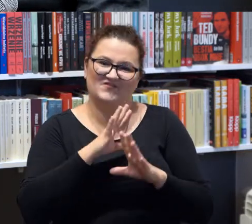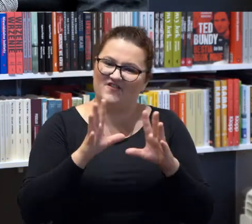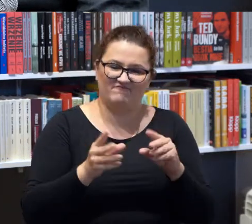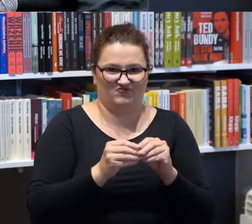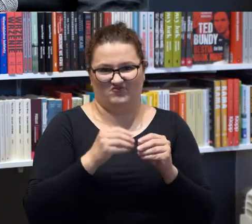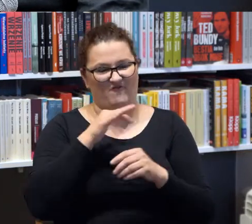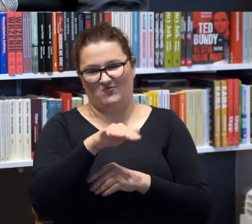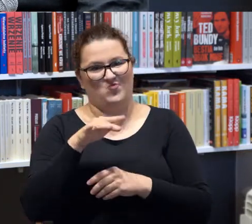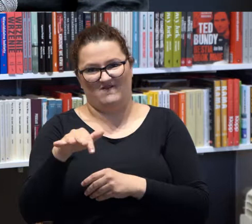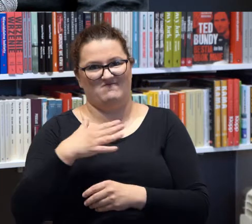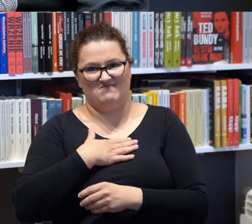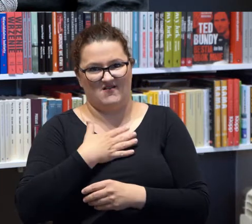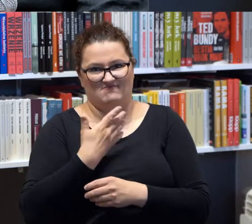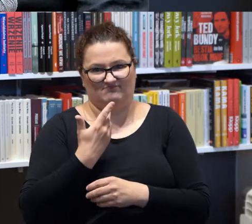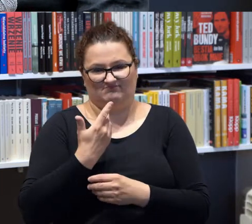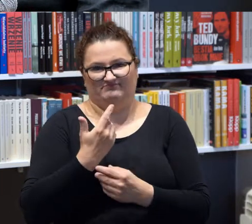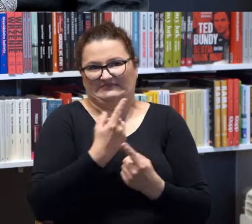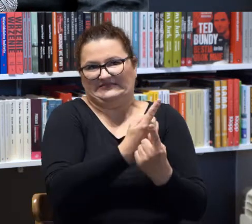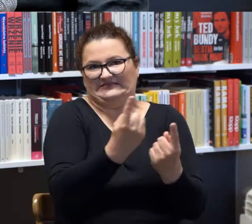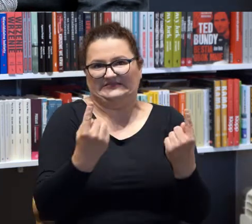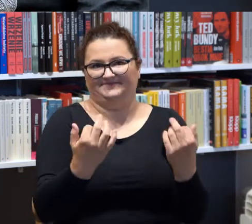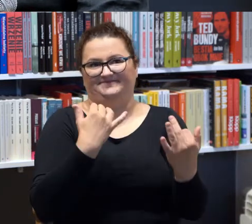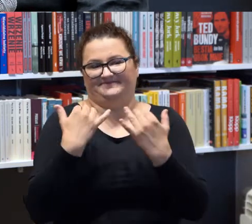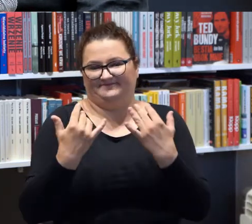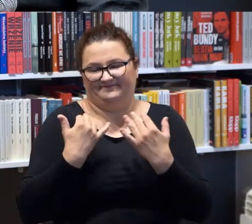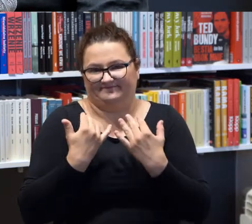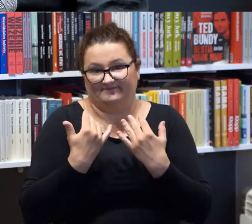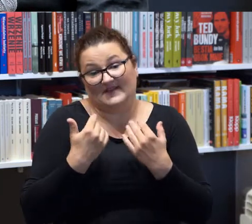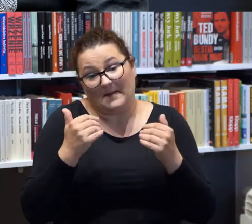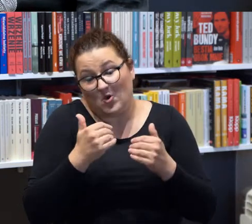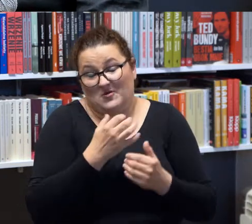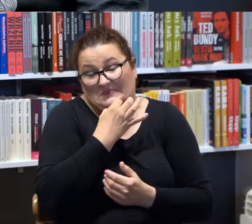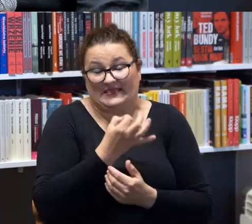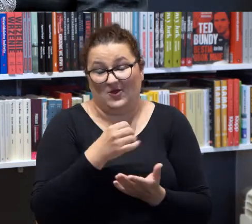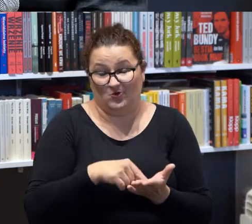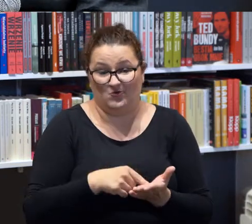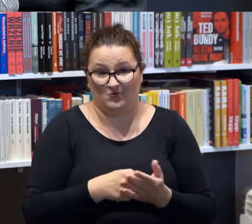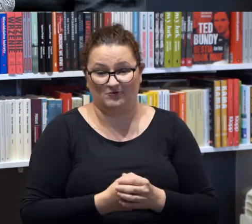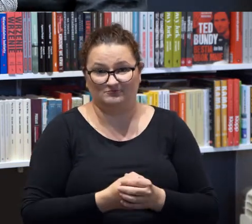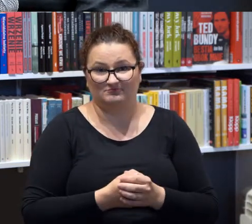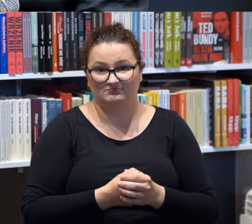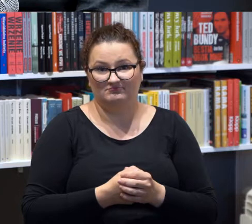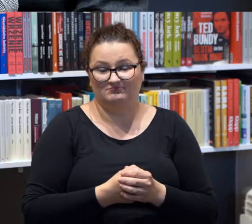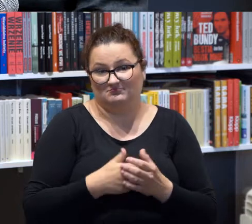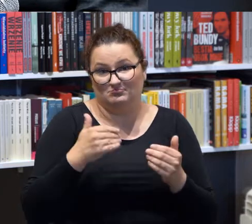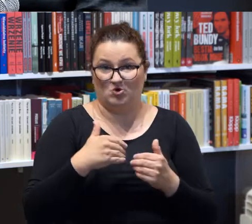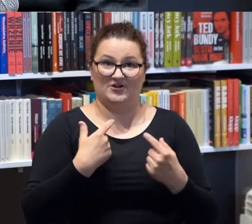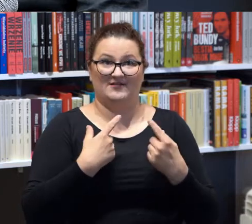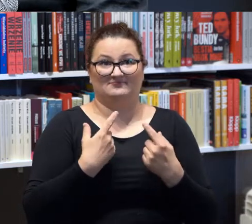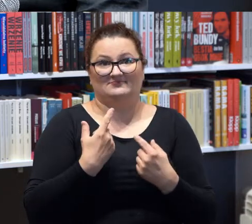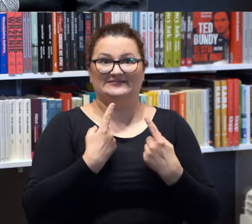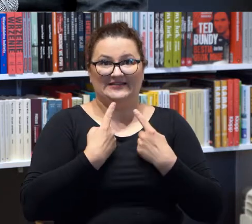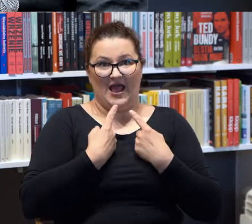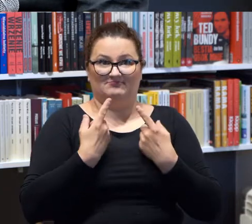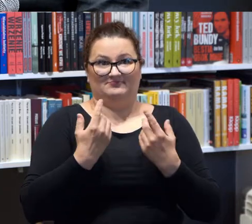kontekst i na te bodźce, na które jesteśmy wystawieni tu i teraz, ale można zapytać, czy może sami się wystawiamy na te bodźce. No w